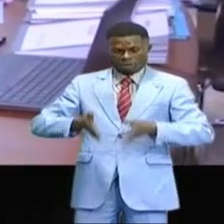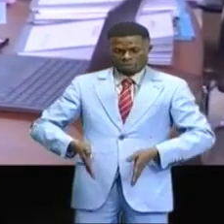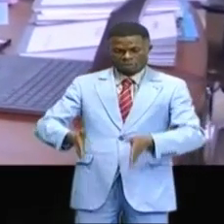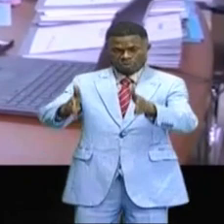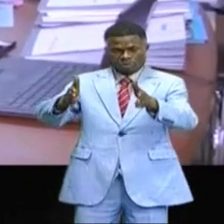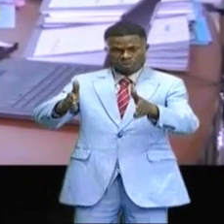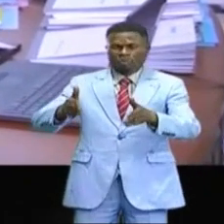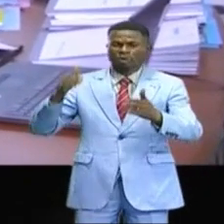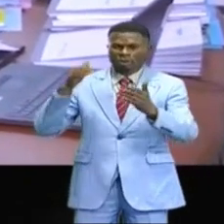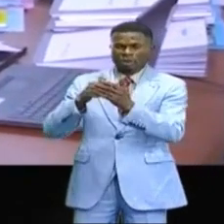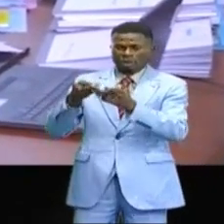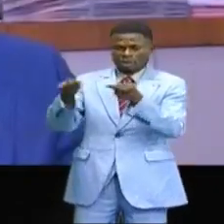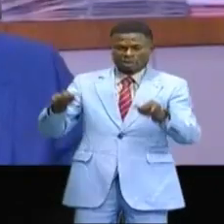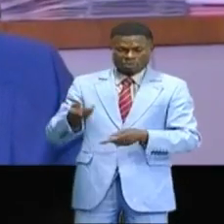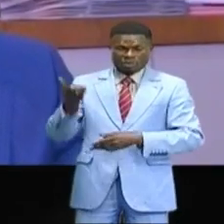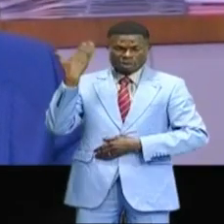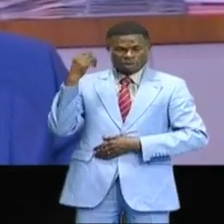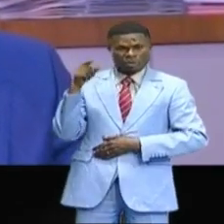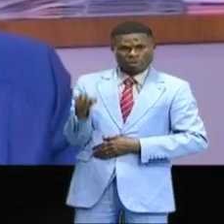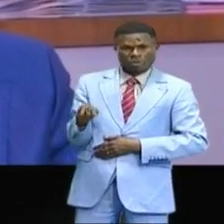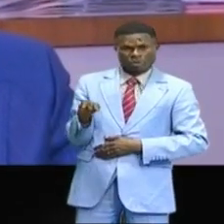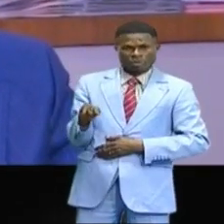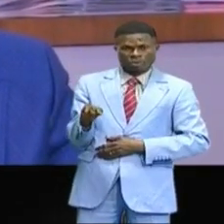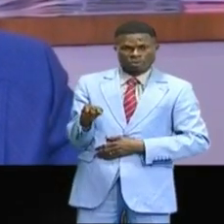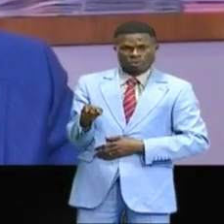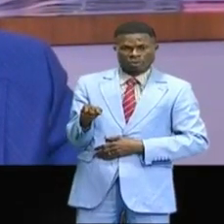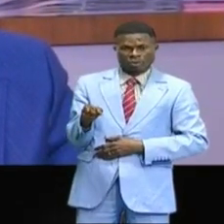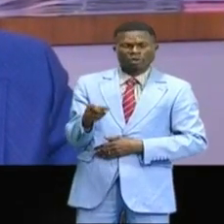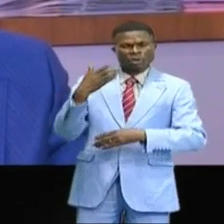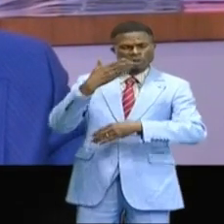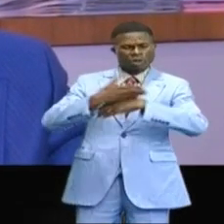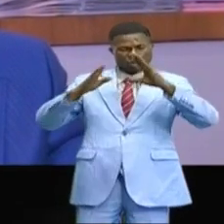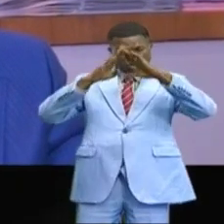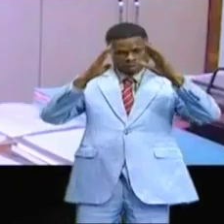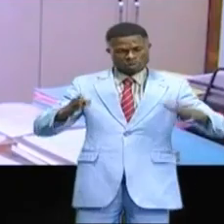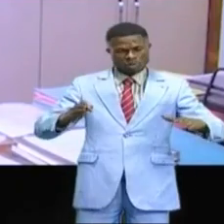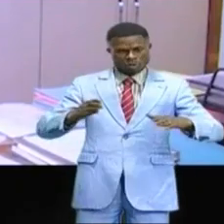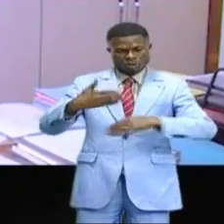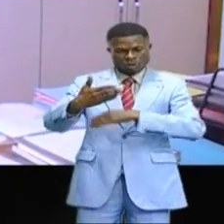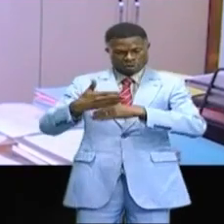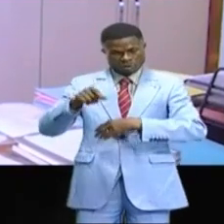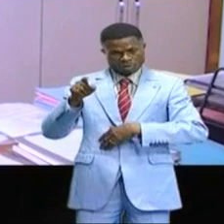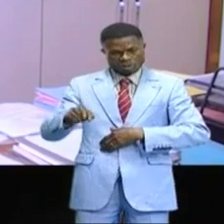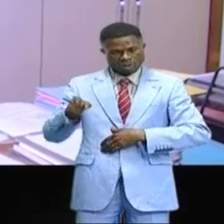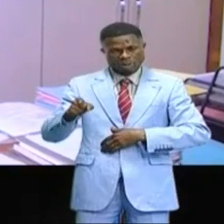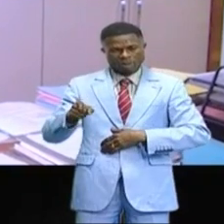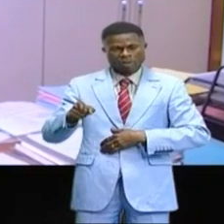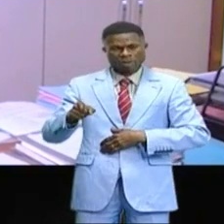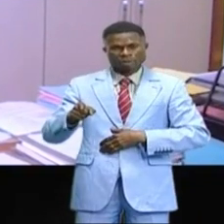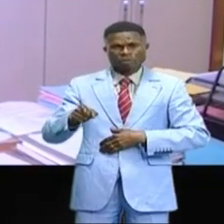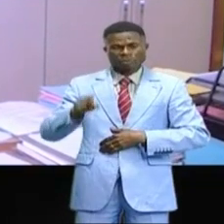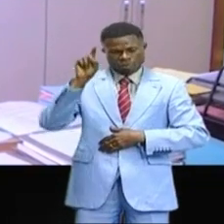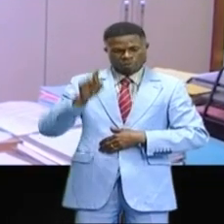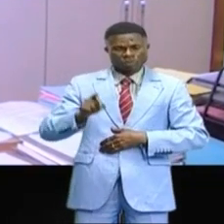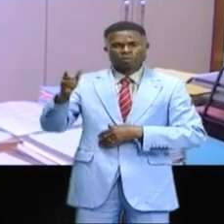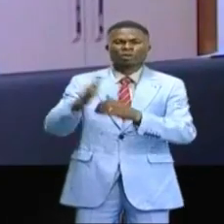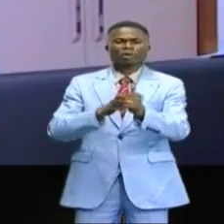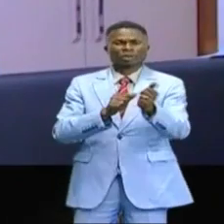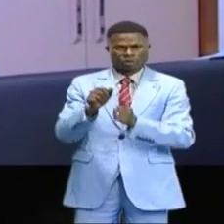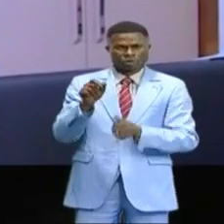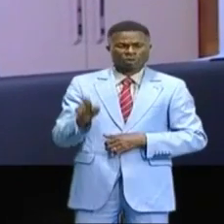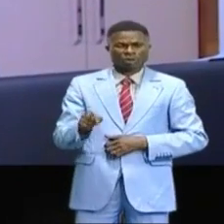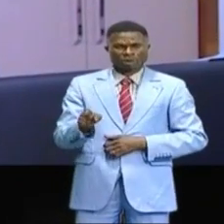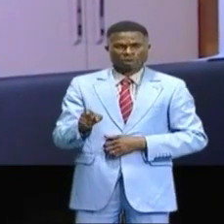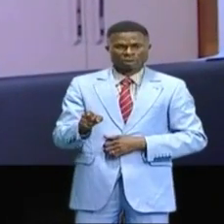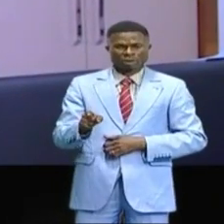berges menacent le site de captage d'eau. Toutes ces constructions érigées dans cette zone non édificandie doivent être démolies